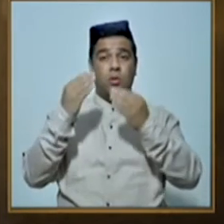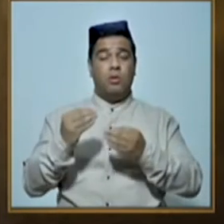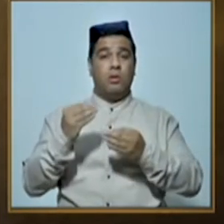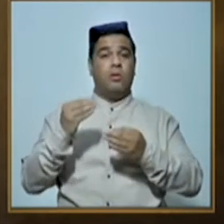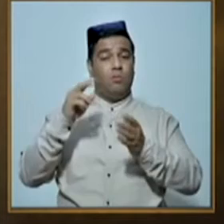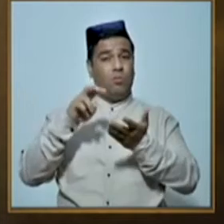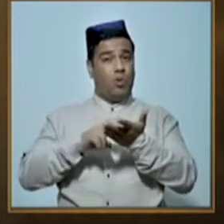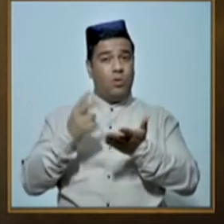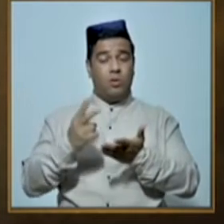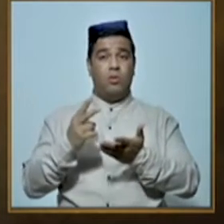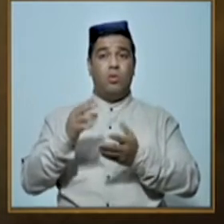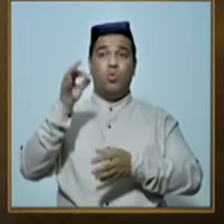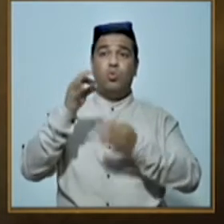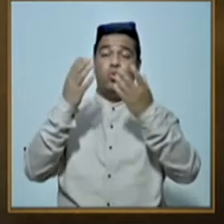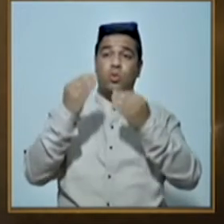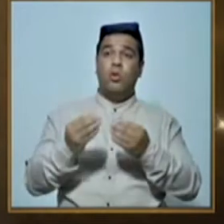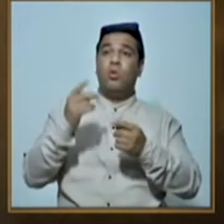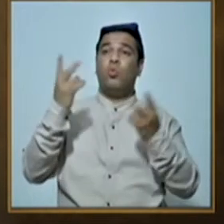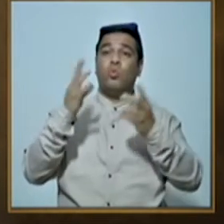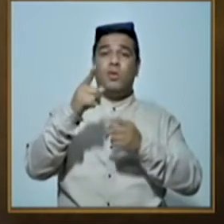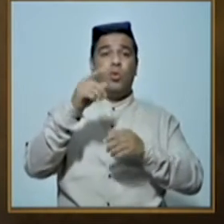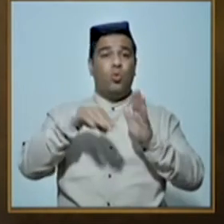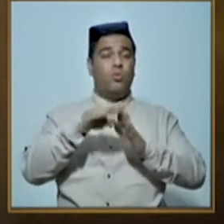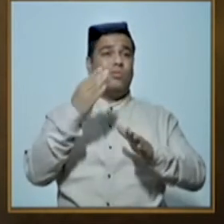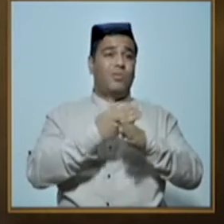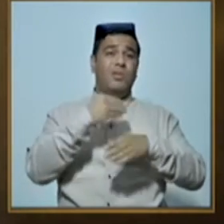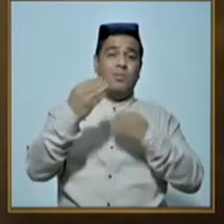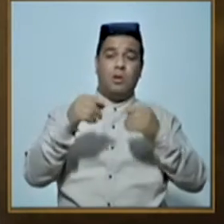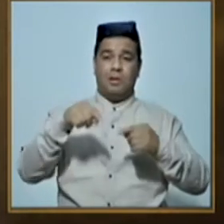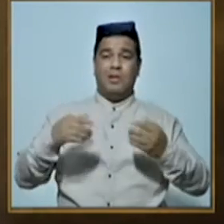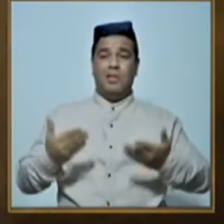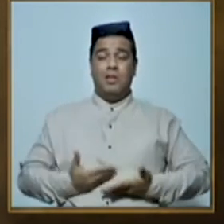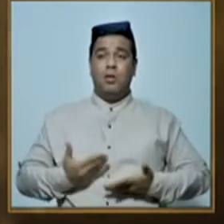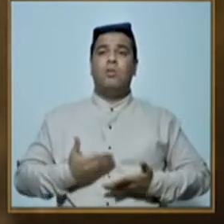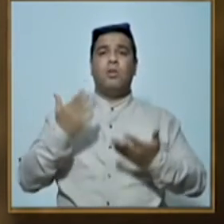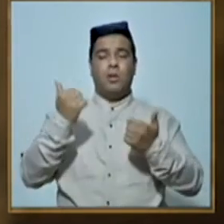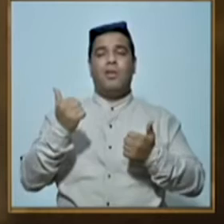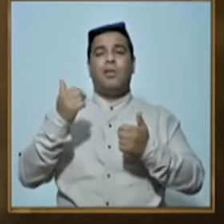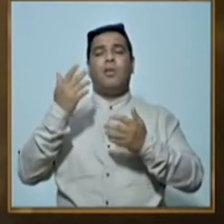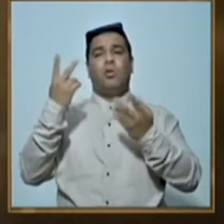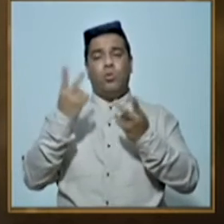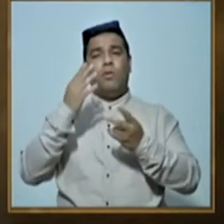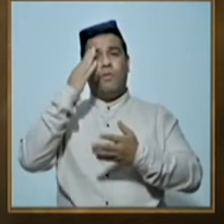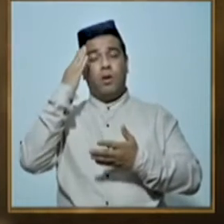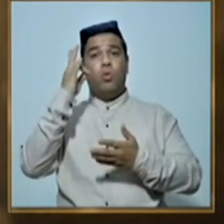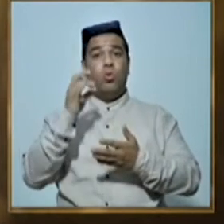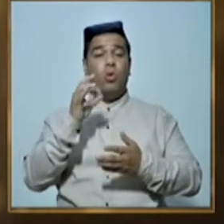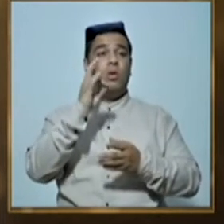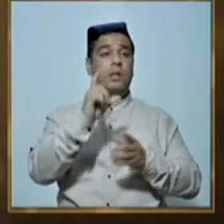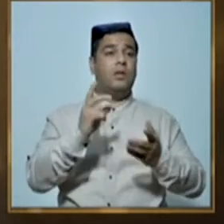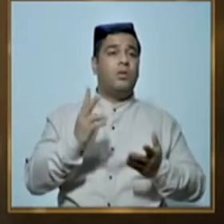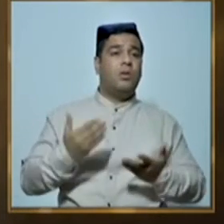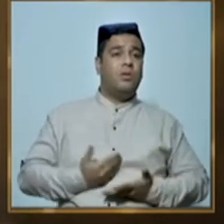izlegin. Ahiretke kirey buladığın işlerini kıgın. Mayle bu dünyadaki nasibeni unutma. Bu dünyadayan